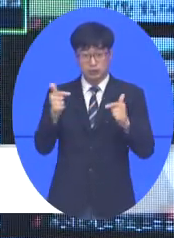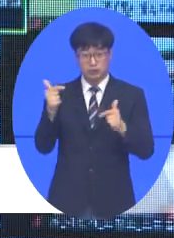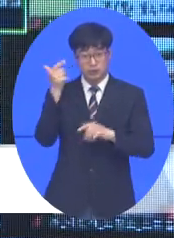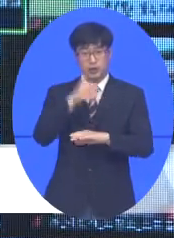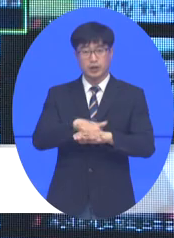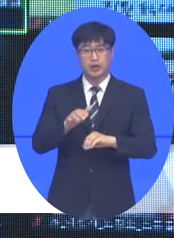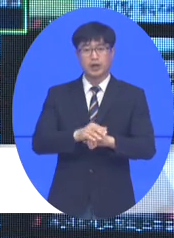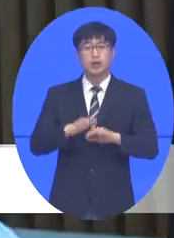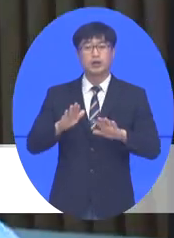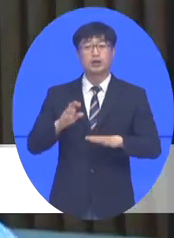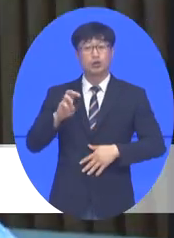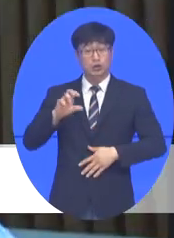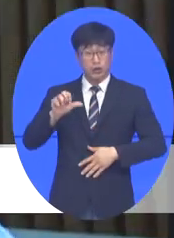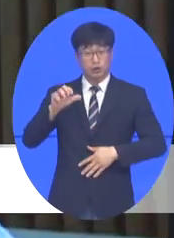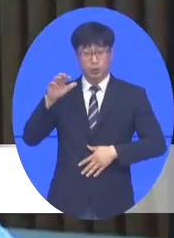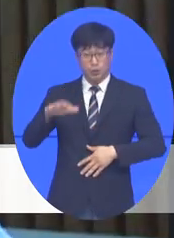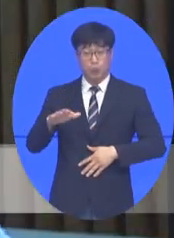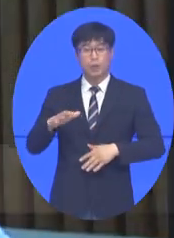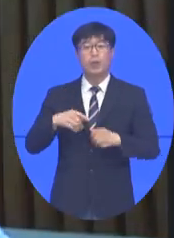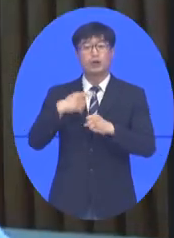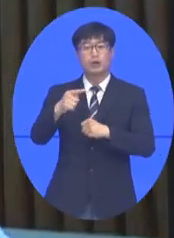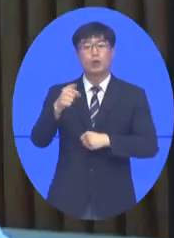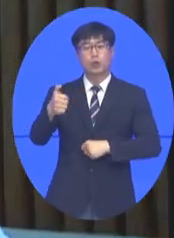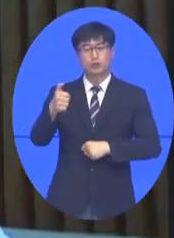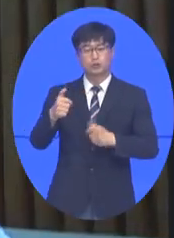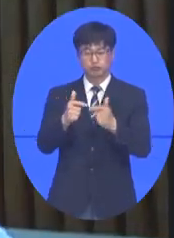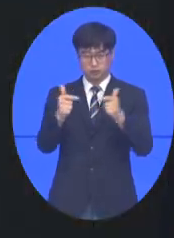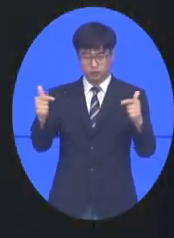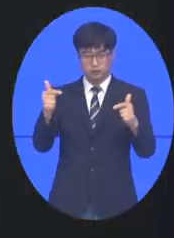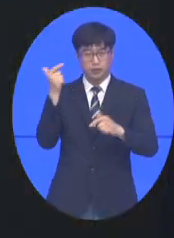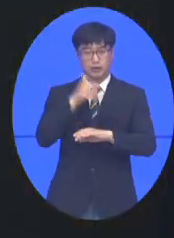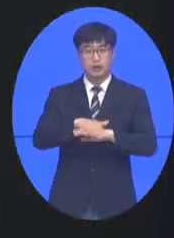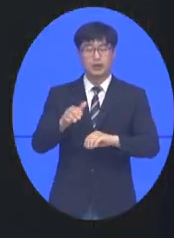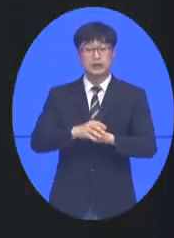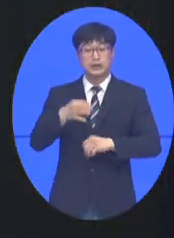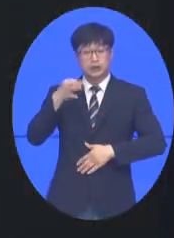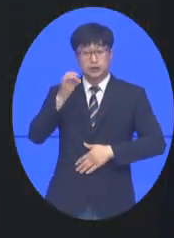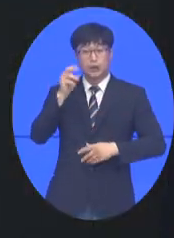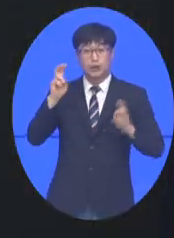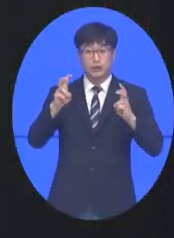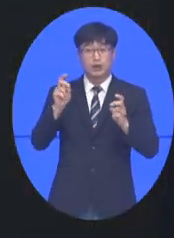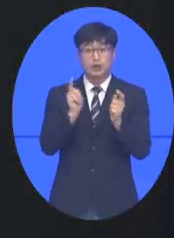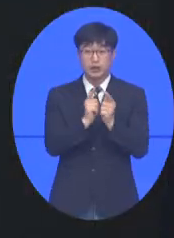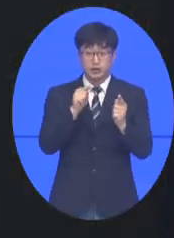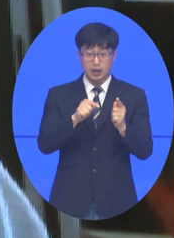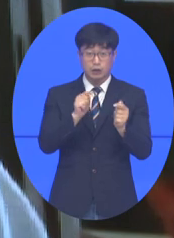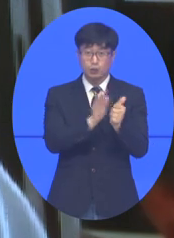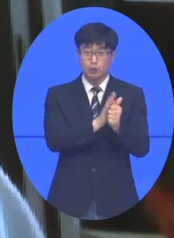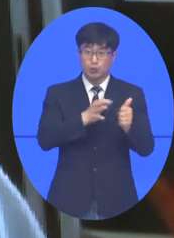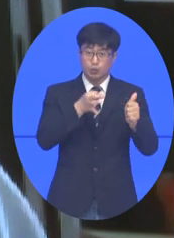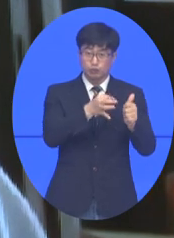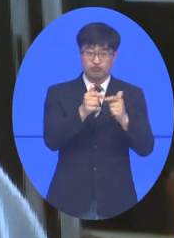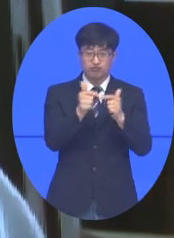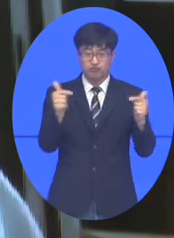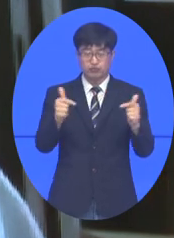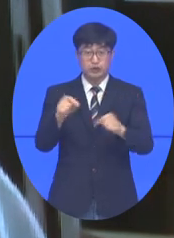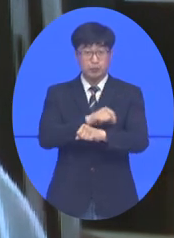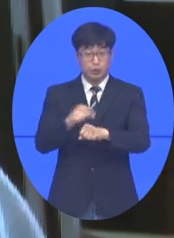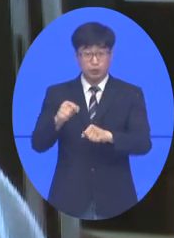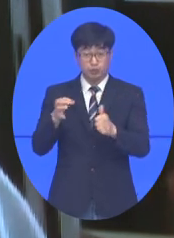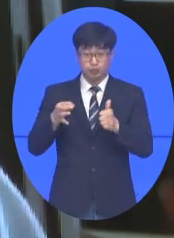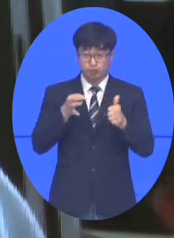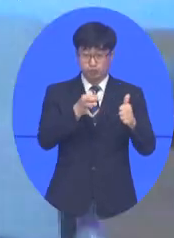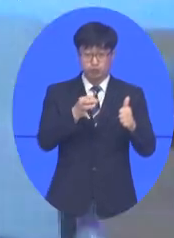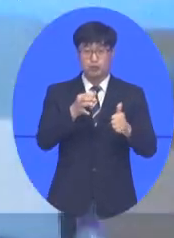35곳, 내년부터는 50곳으로 확대할 예정입니다. 인증된 기업을 대상으로 지원금 상향, 특별 보증금융 지원도